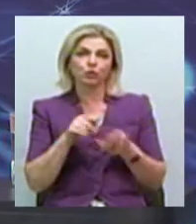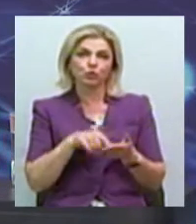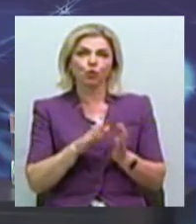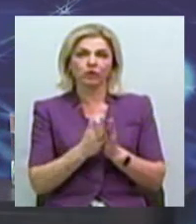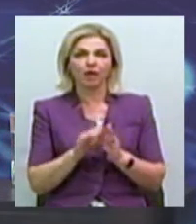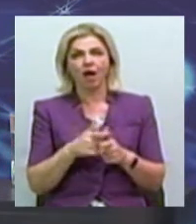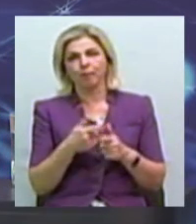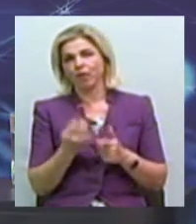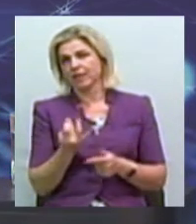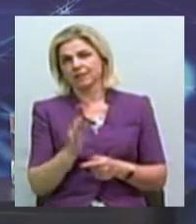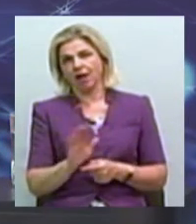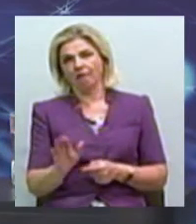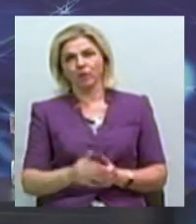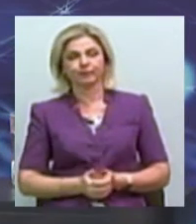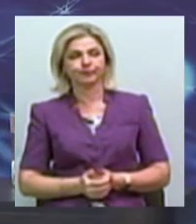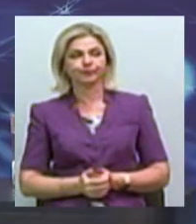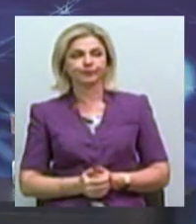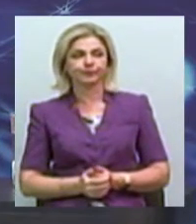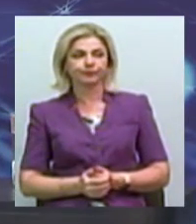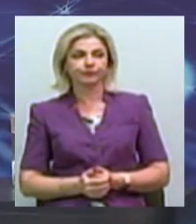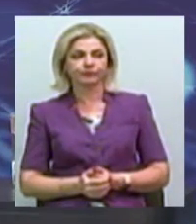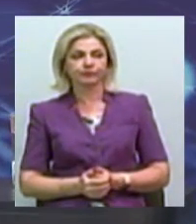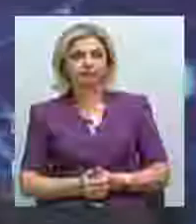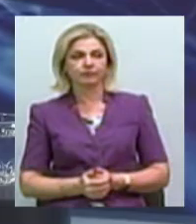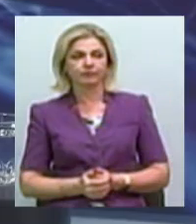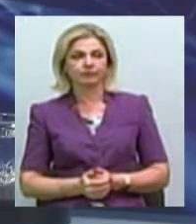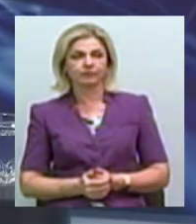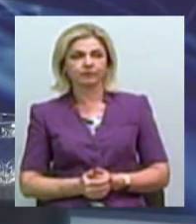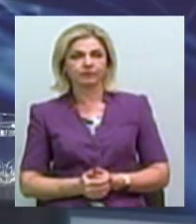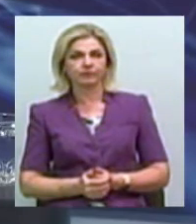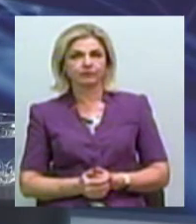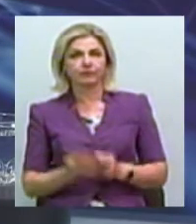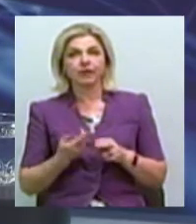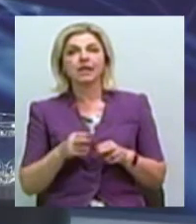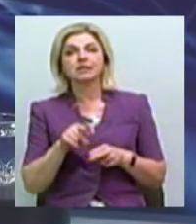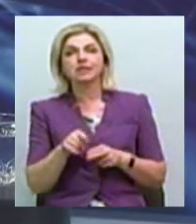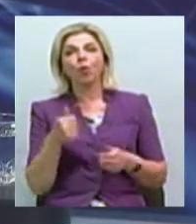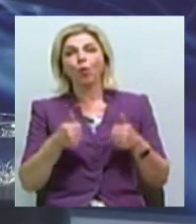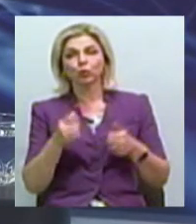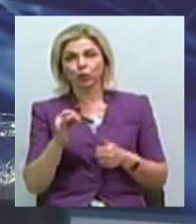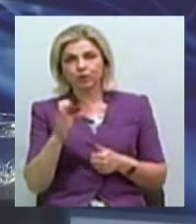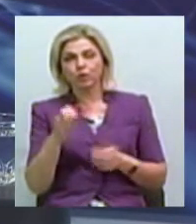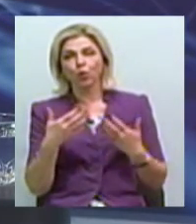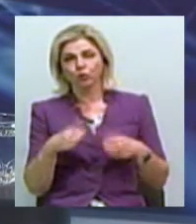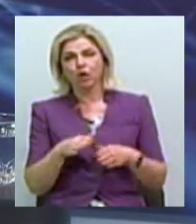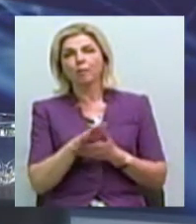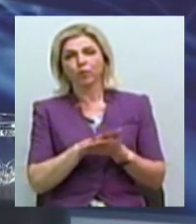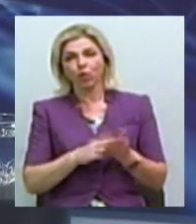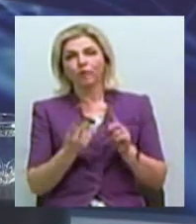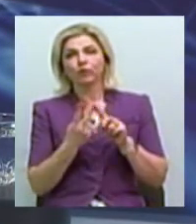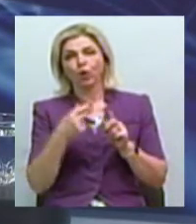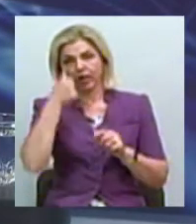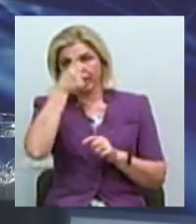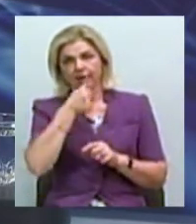не цікаво. Таким чином. Інга, будь ласка, цей конкурс існує вже другий рік в